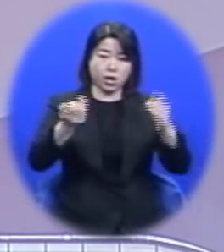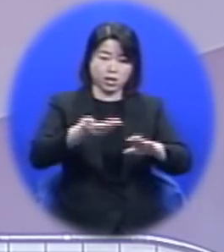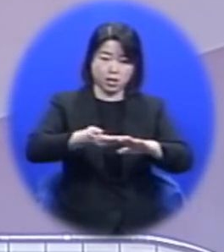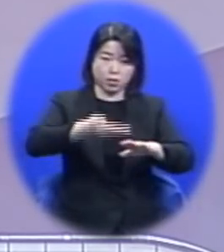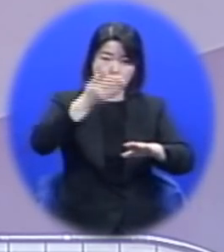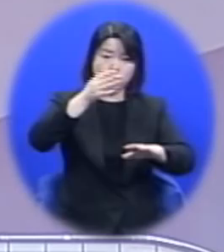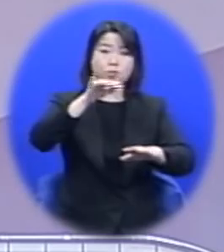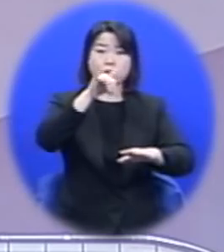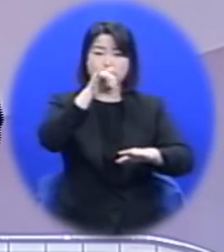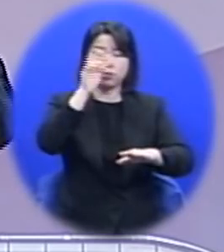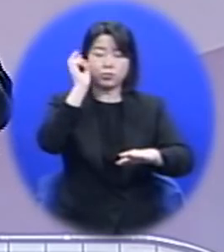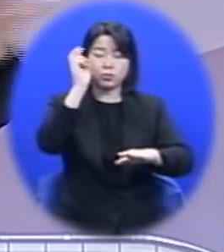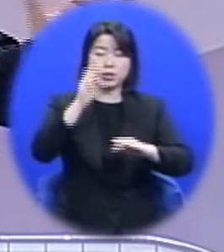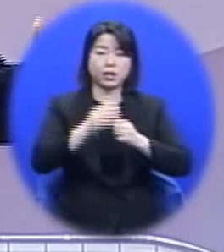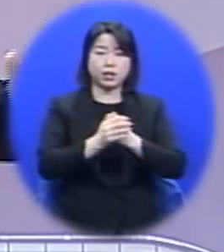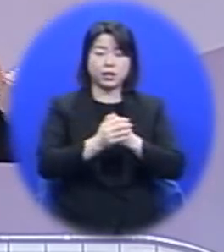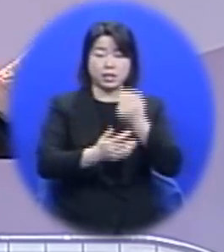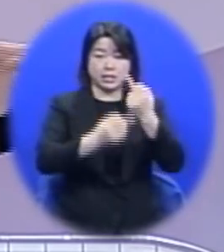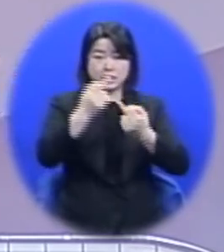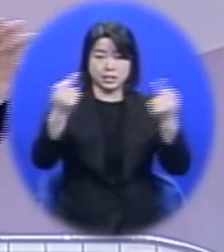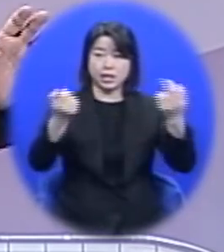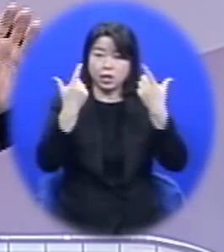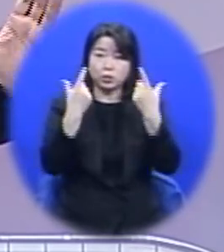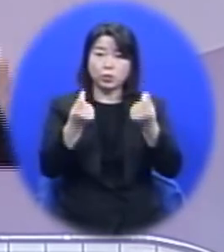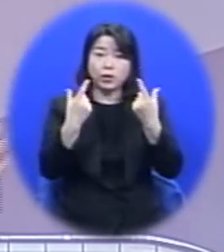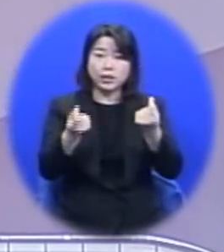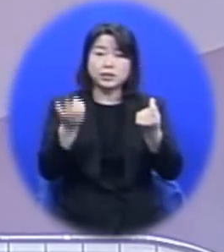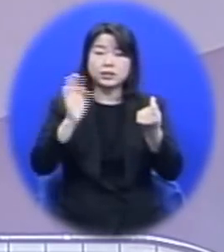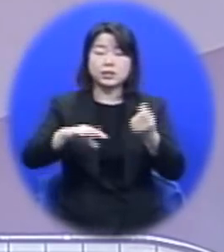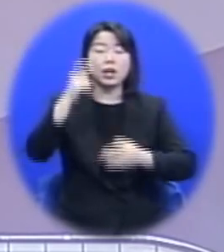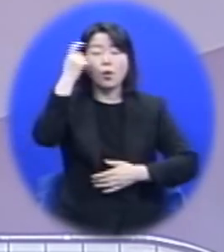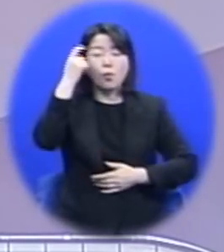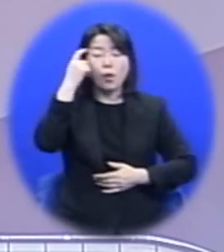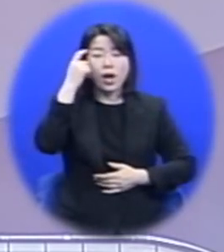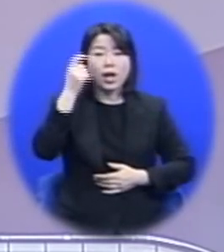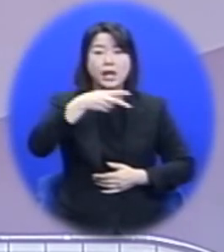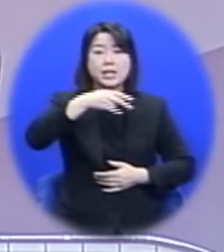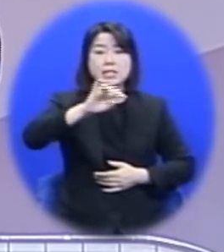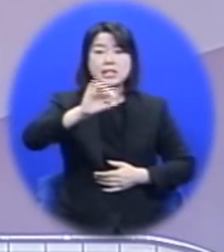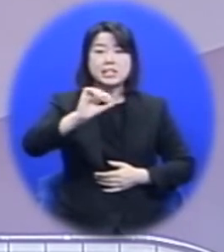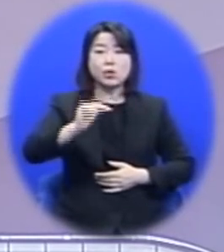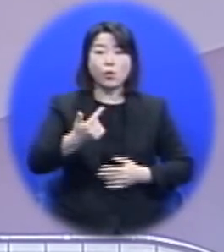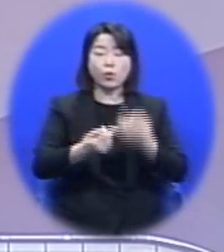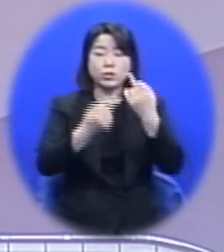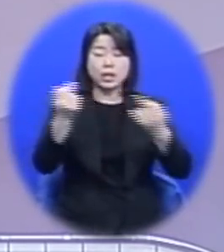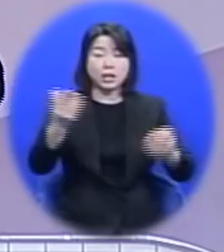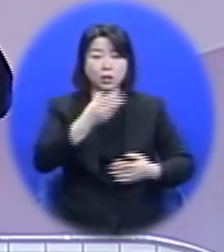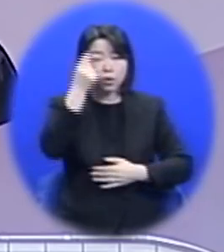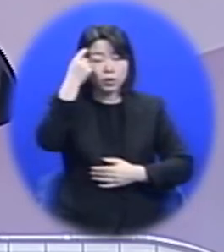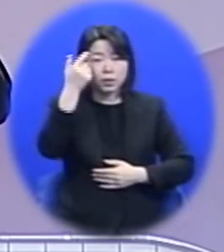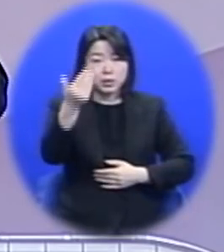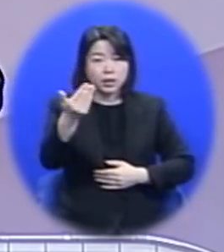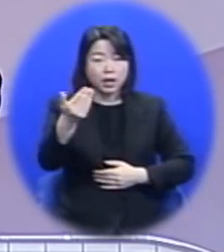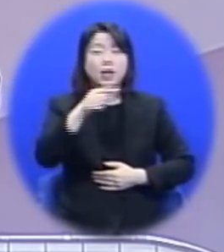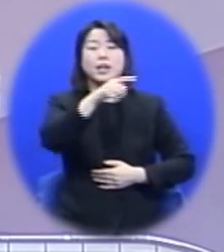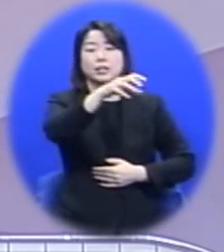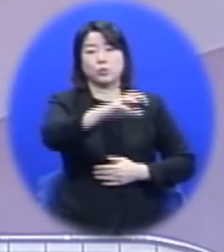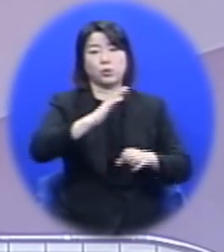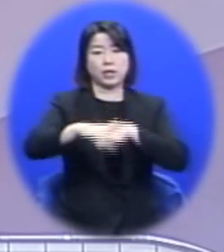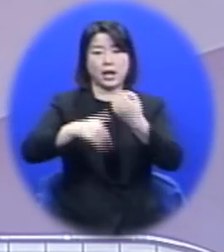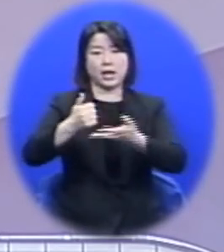있구나. 산은 똑같은 산인데 왜 시온산은 거룩한 산입니까? 하나님이 그곳에 임재해 계시기